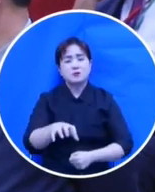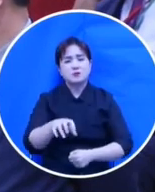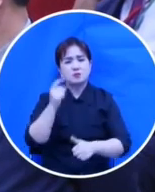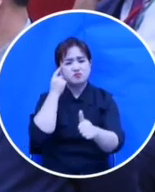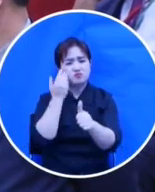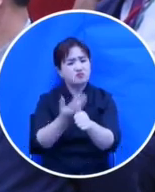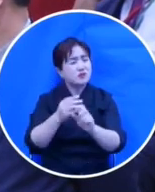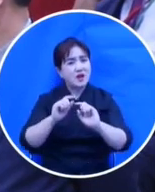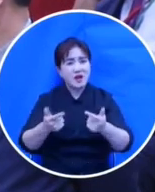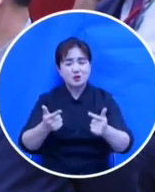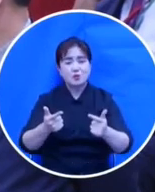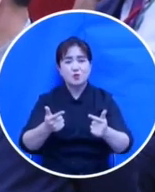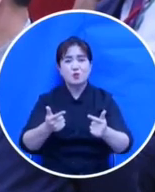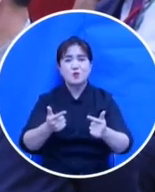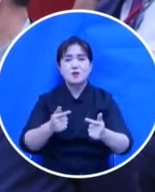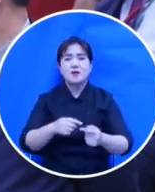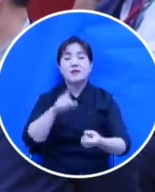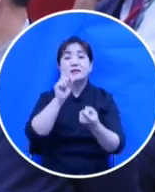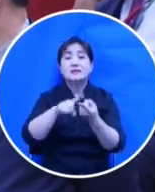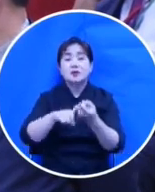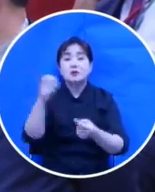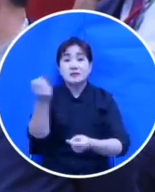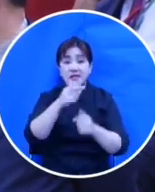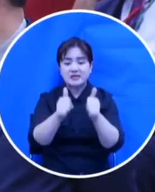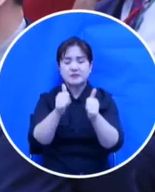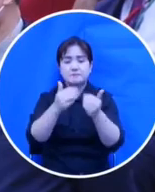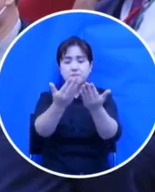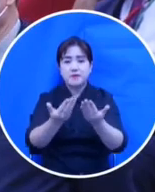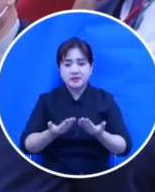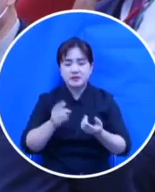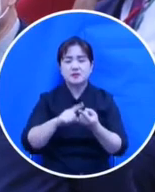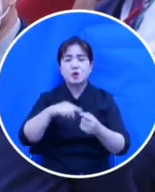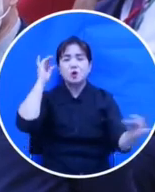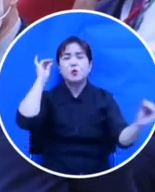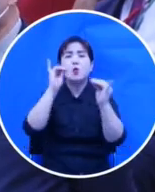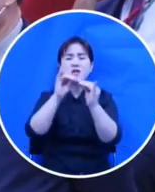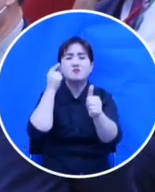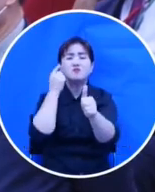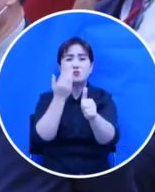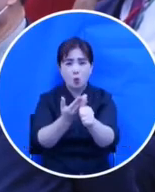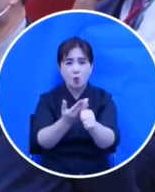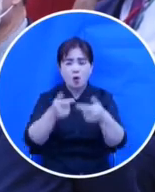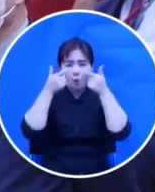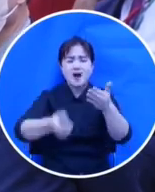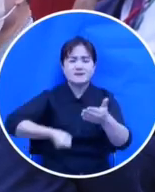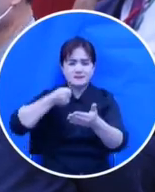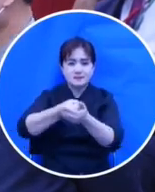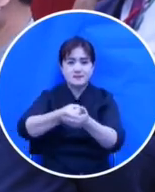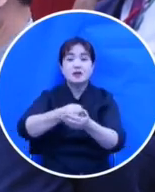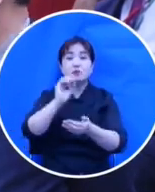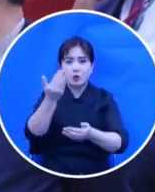아니라 본회에서 그대로 재심을 받아들이는 동의제청 가부를 물으셔서 확정을